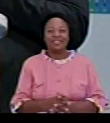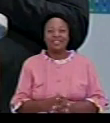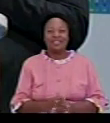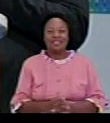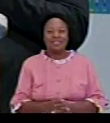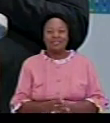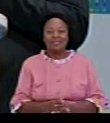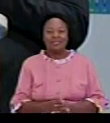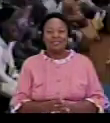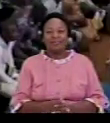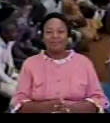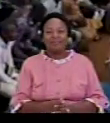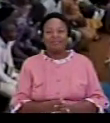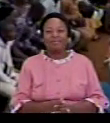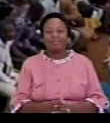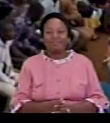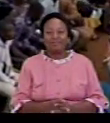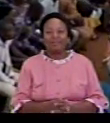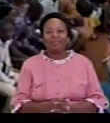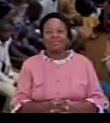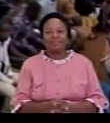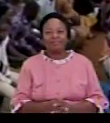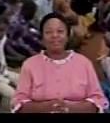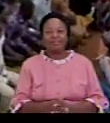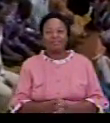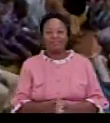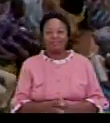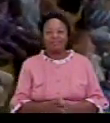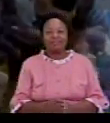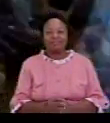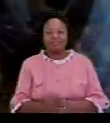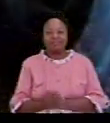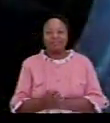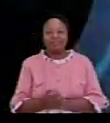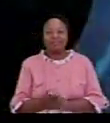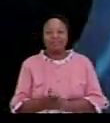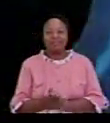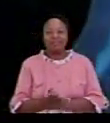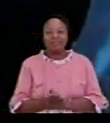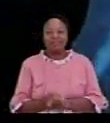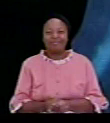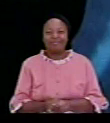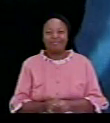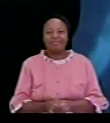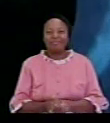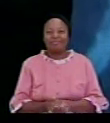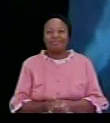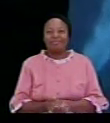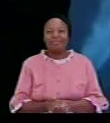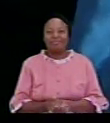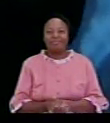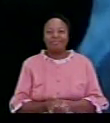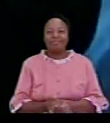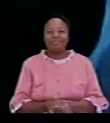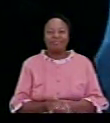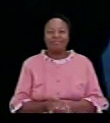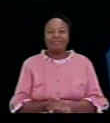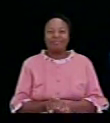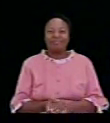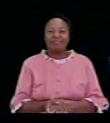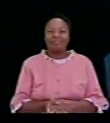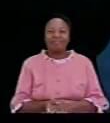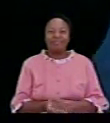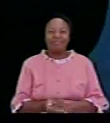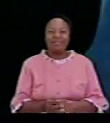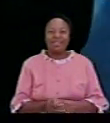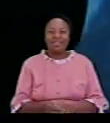La personne qui va vous présenter le promoteur de Jésus-Christ. The person who will introduce to you